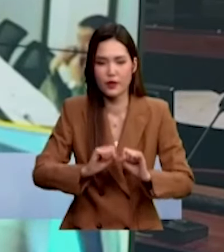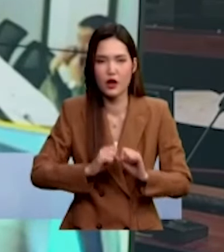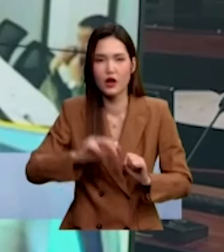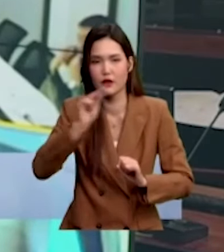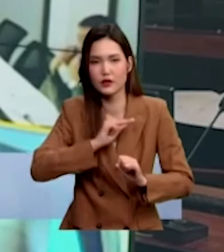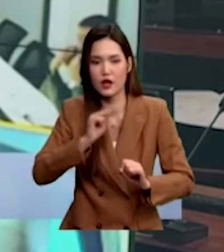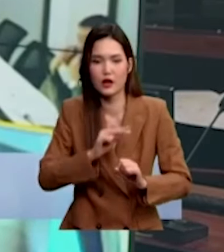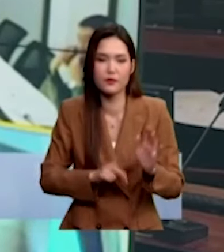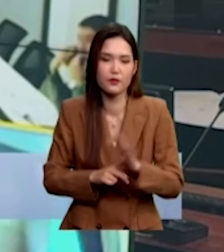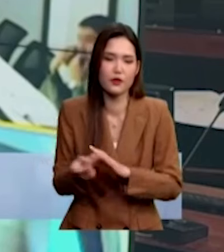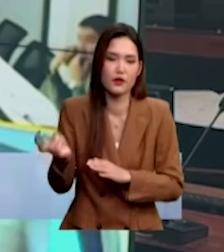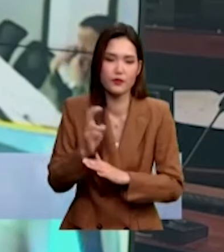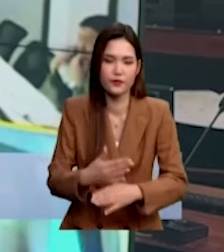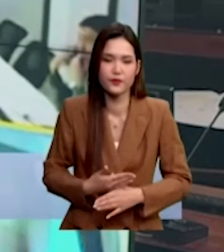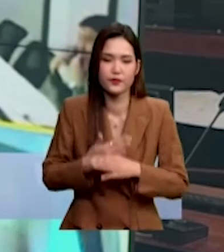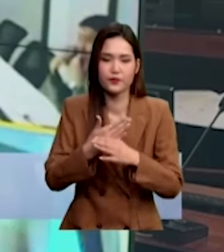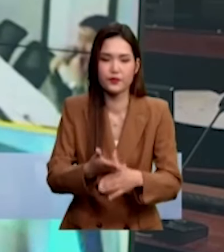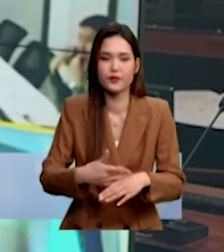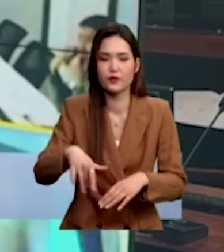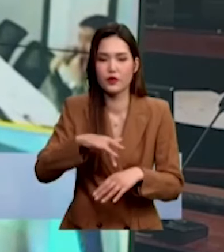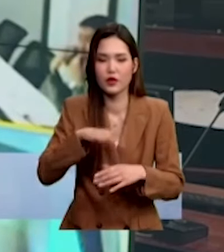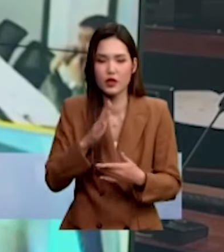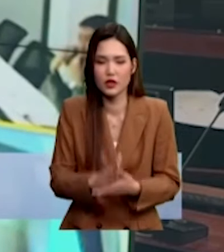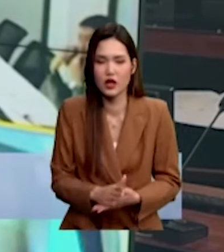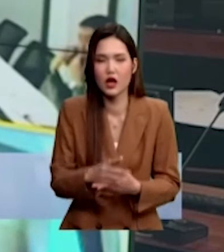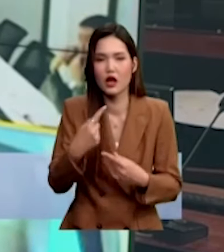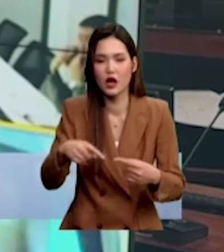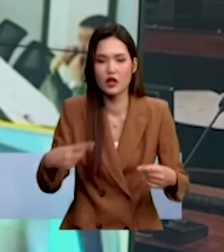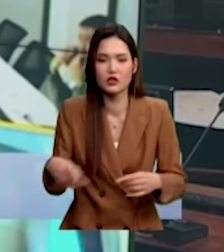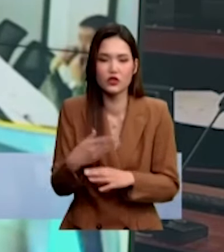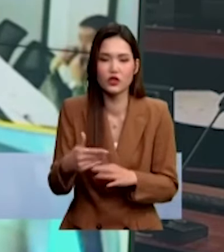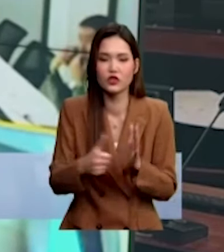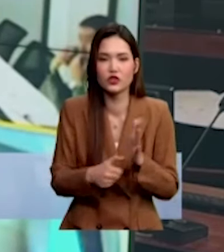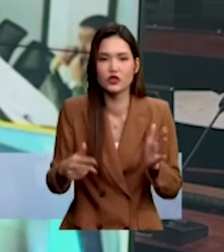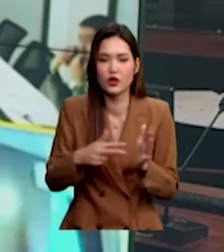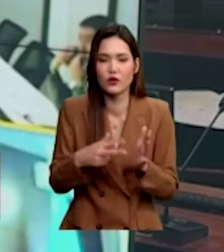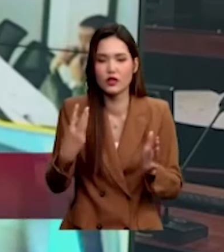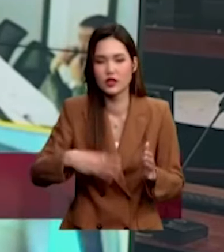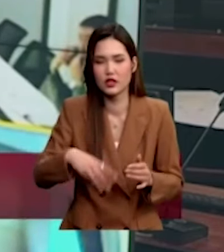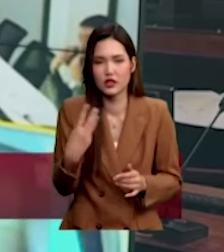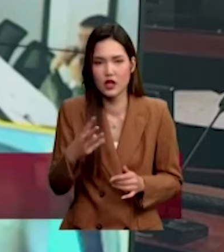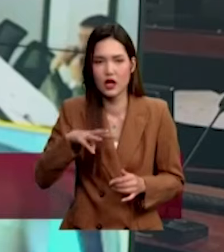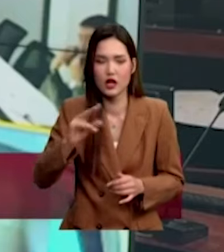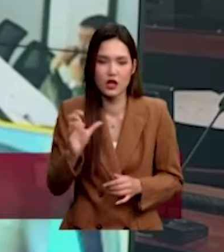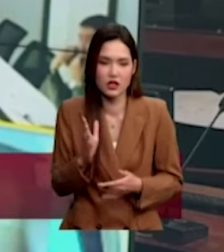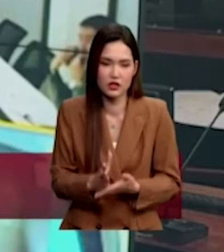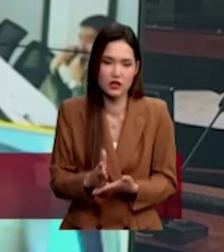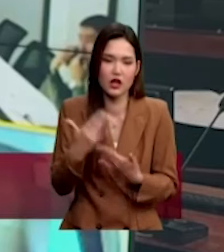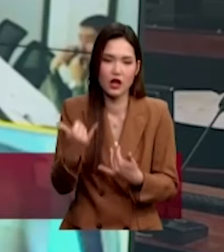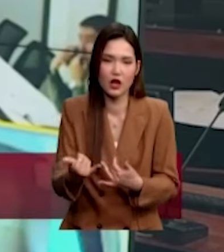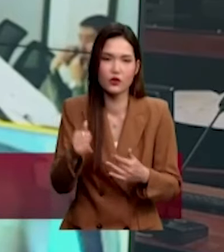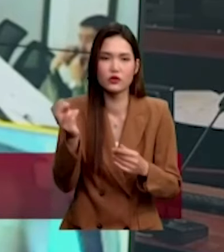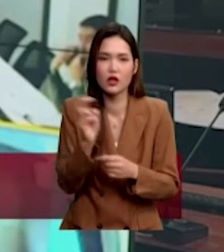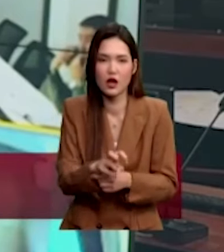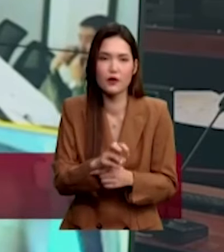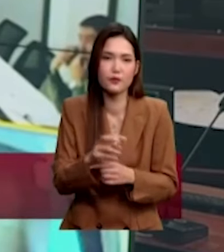задействованы прибывшие на помощь из города семей военнослужащие войсковой части номер 68303 МЧС РК. Они проводят